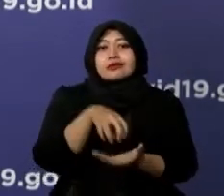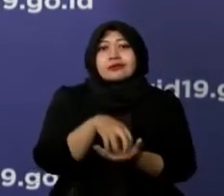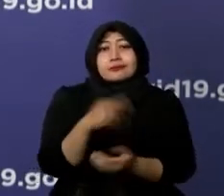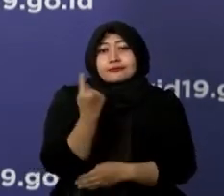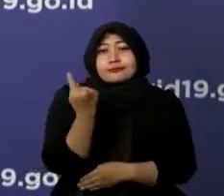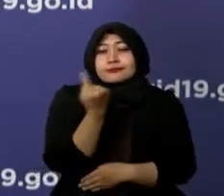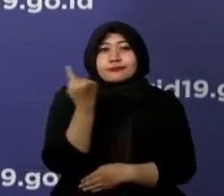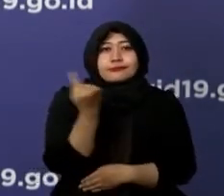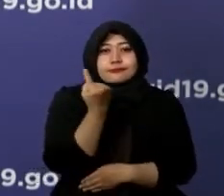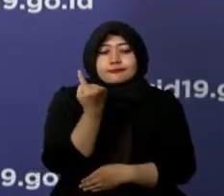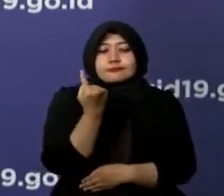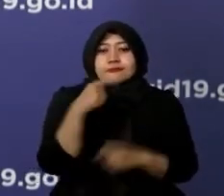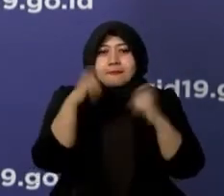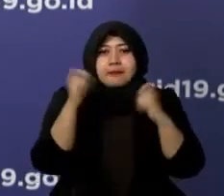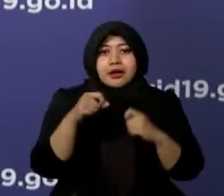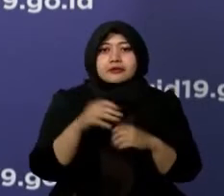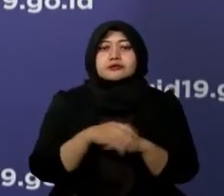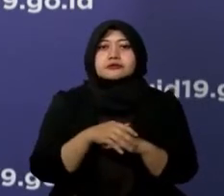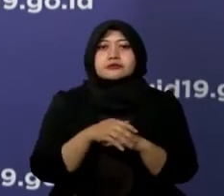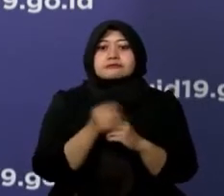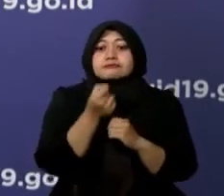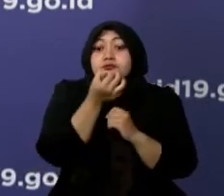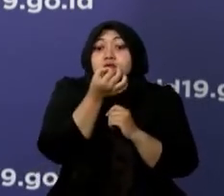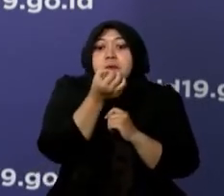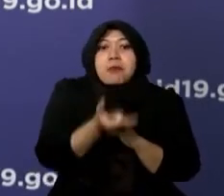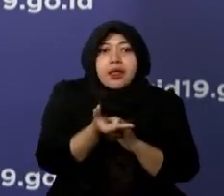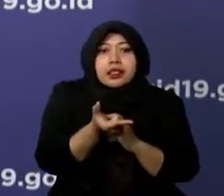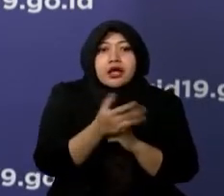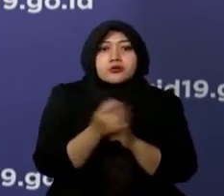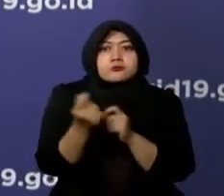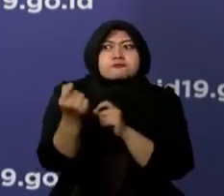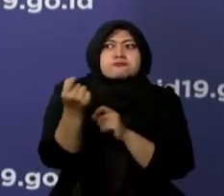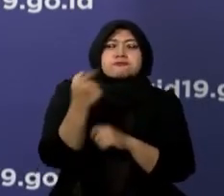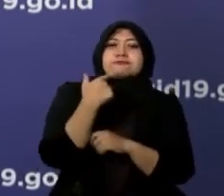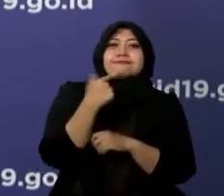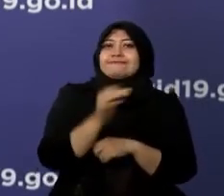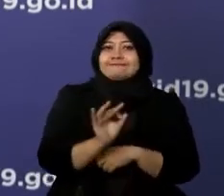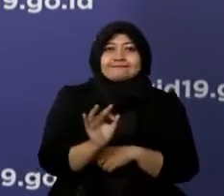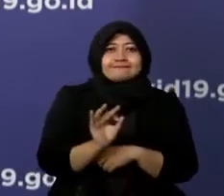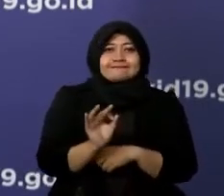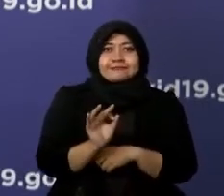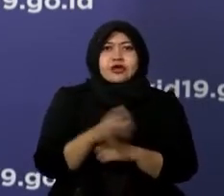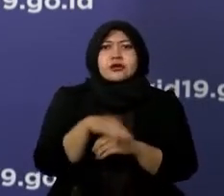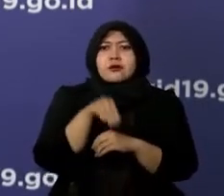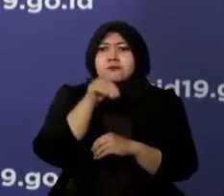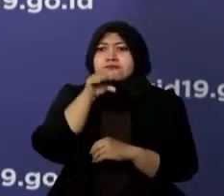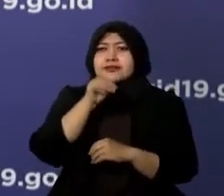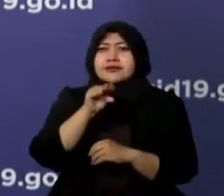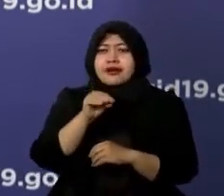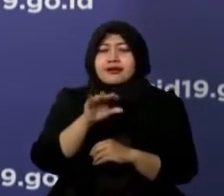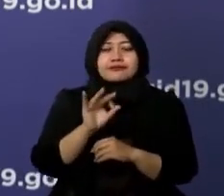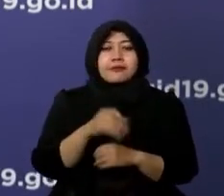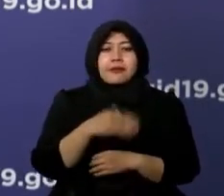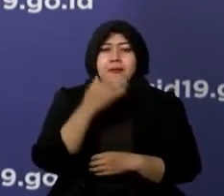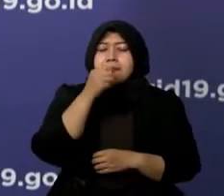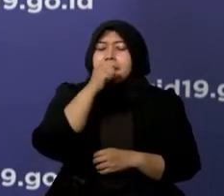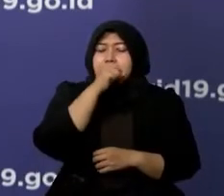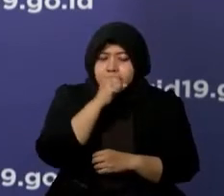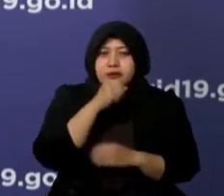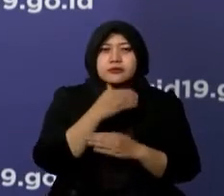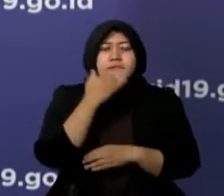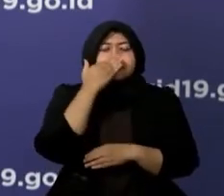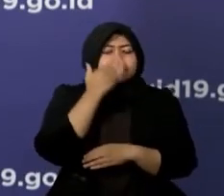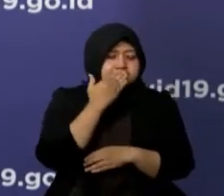publik. Hindari mengeluarkan droplets dan terkena droplets atau percikan buliran ketika bicara, batuk atau